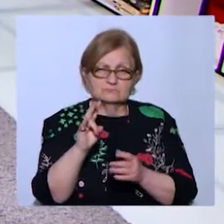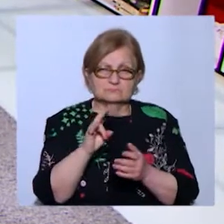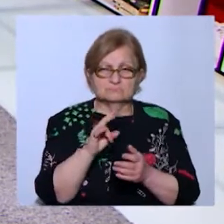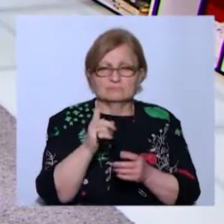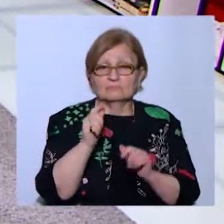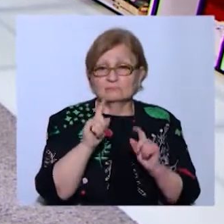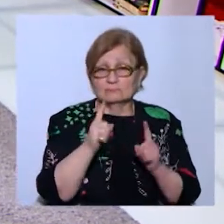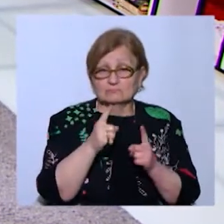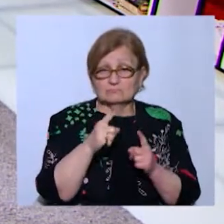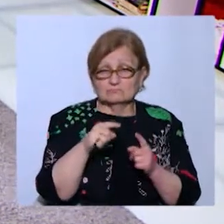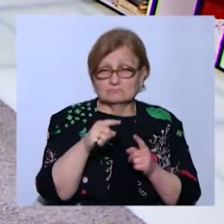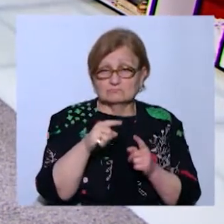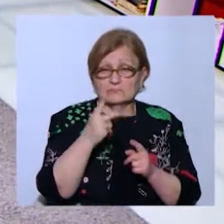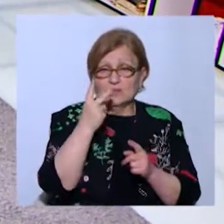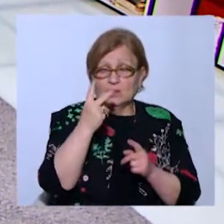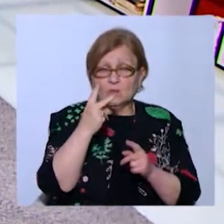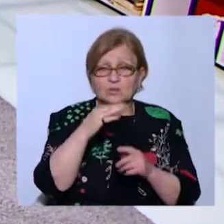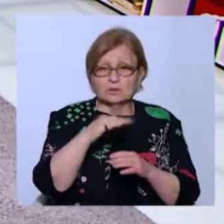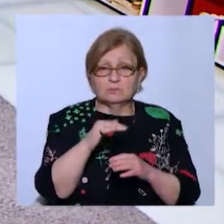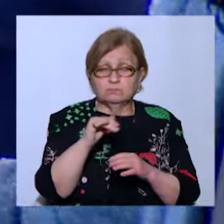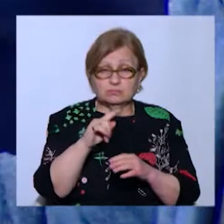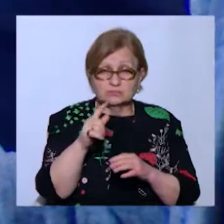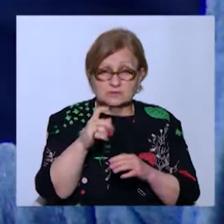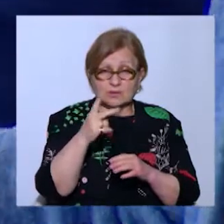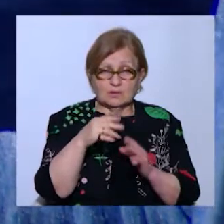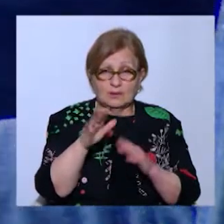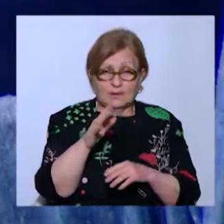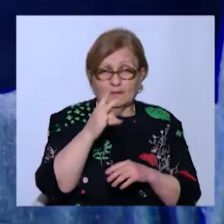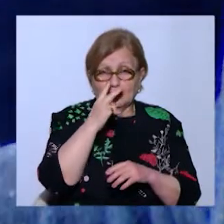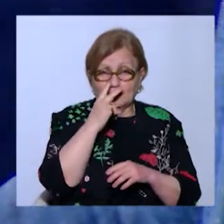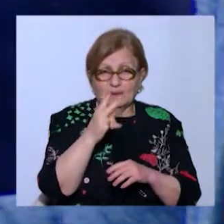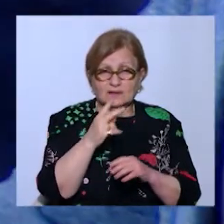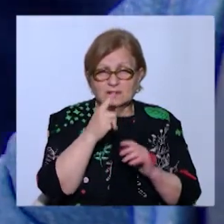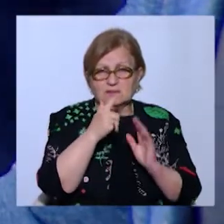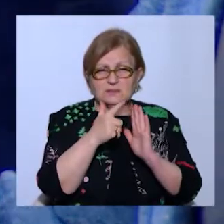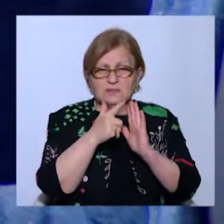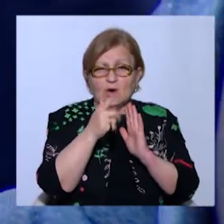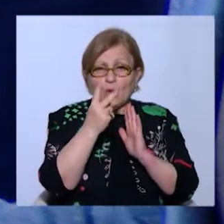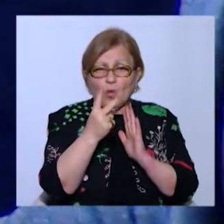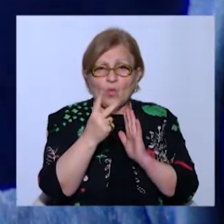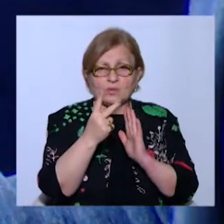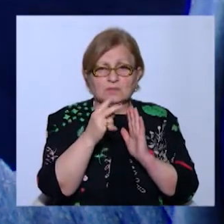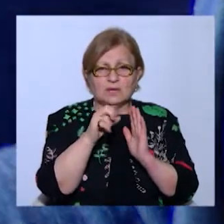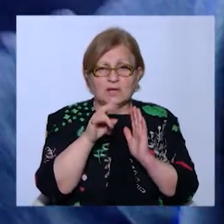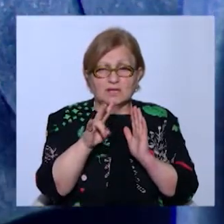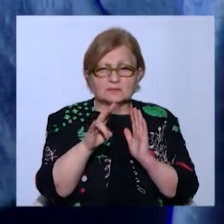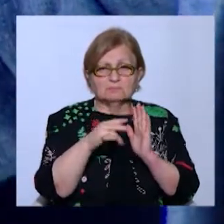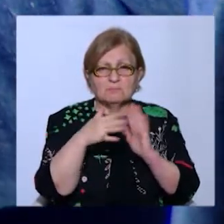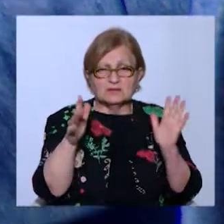79-ზე და რადგან 2 ფუძე 1-ზე მეტია, ესე იგი 12n მეტია 79-ზე და n-ი